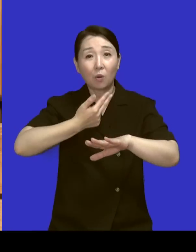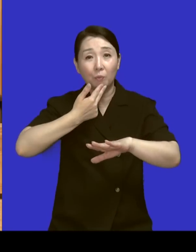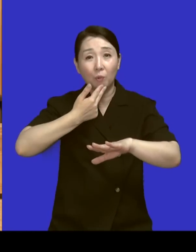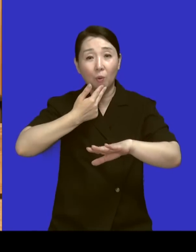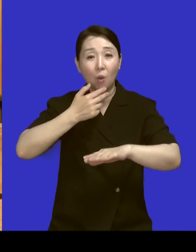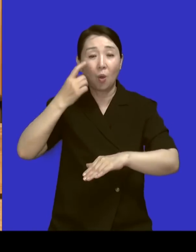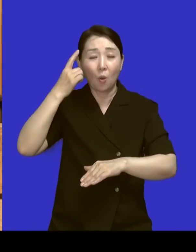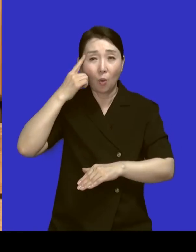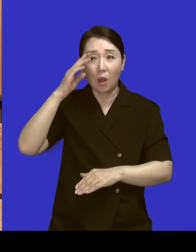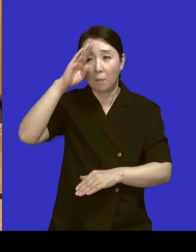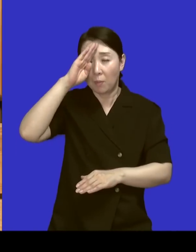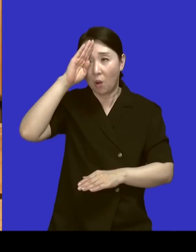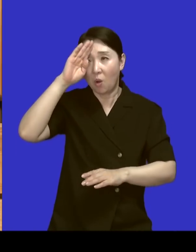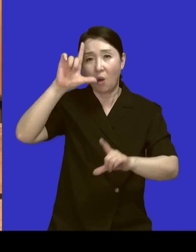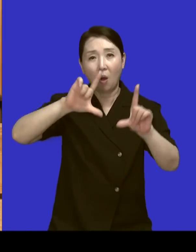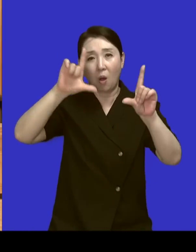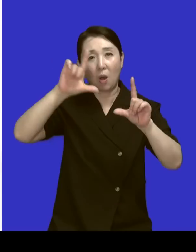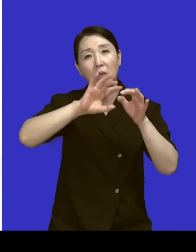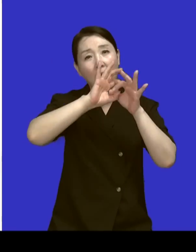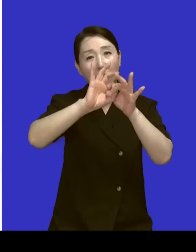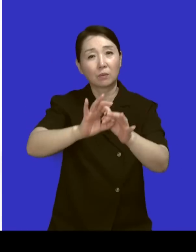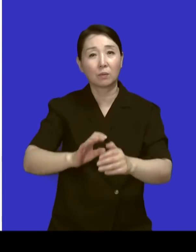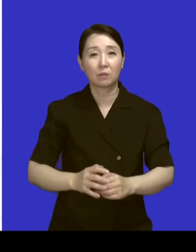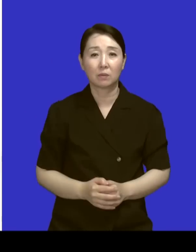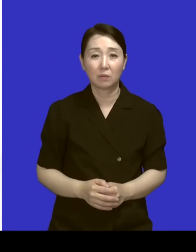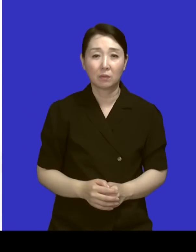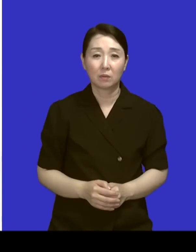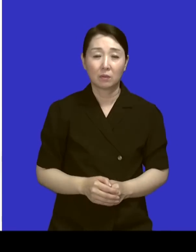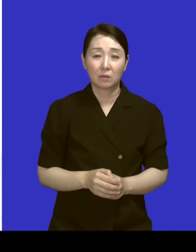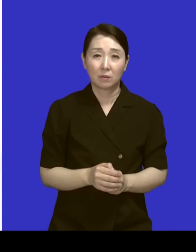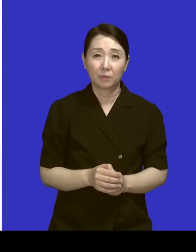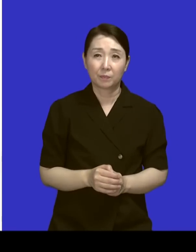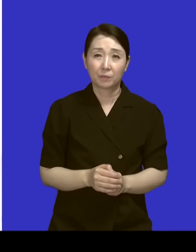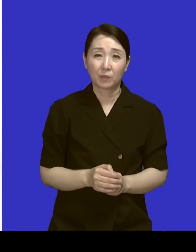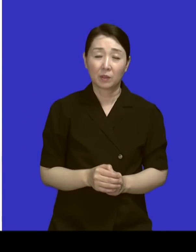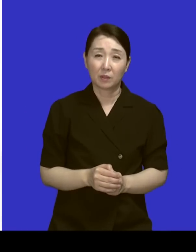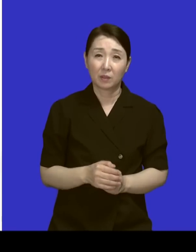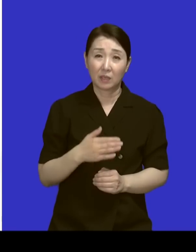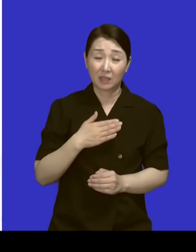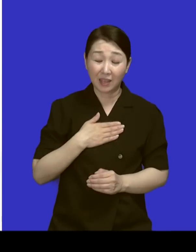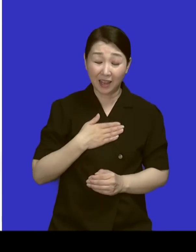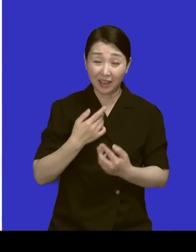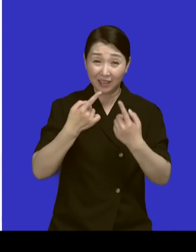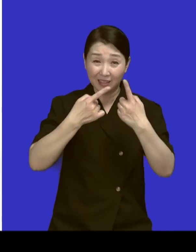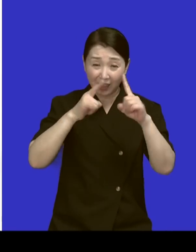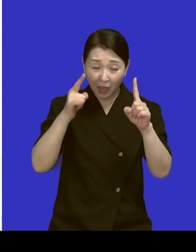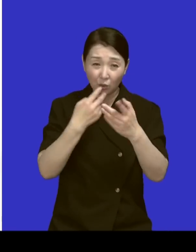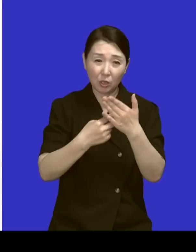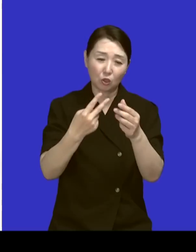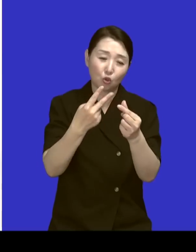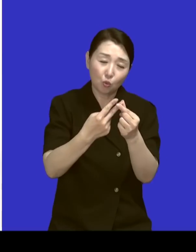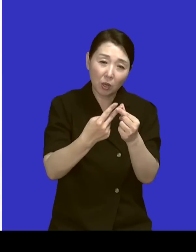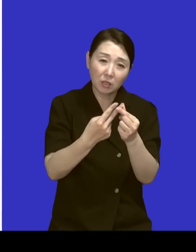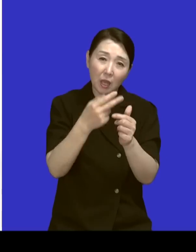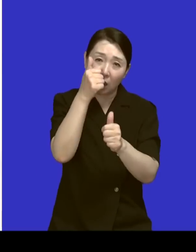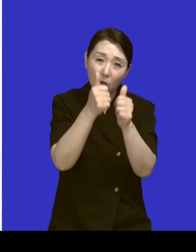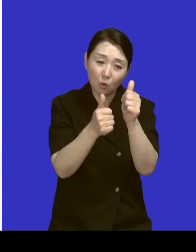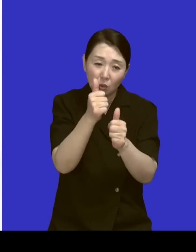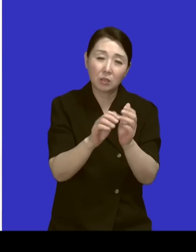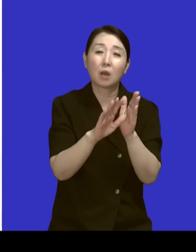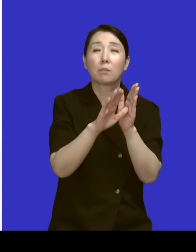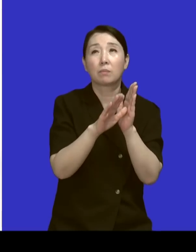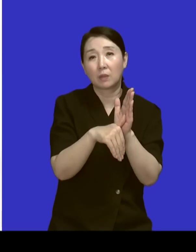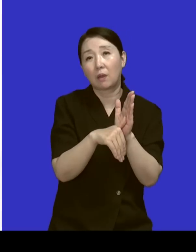여전히 증상들은 남아 있고. 어. 제가 재수할 때 말을 안 했다고 했잖아요. 네. 대학에 가서도 사람들과 대화를